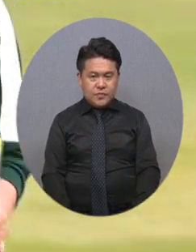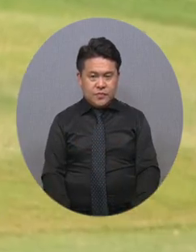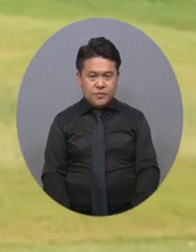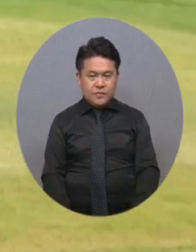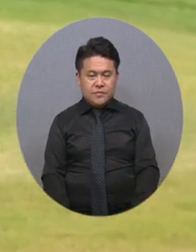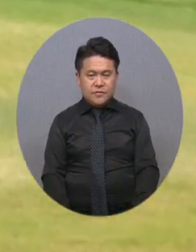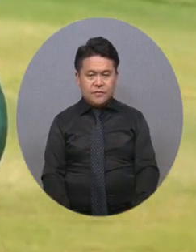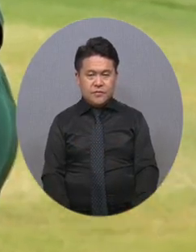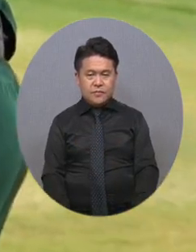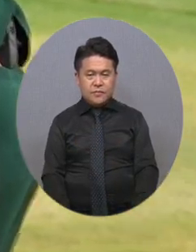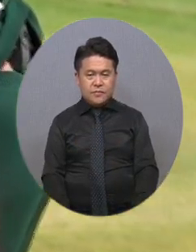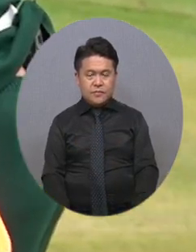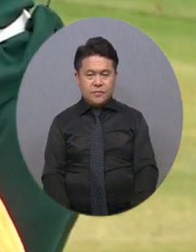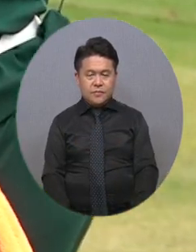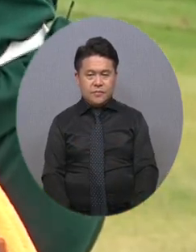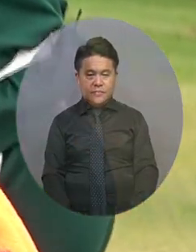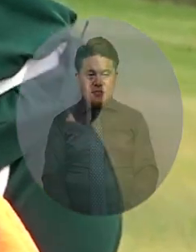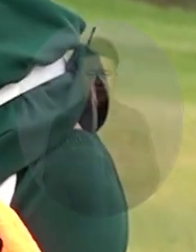잘했어.